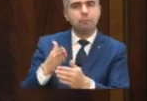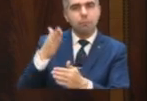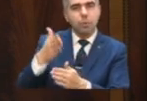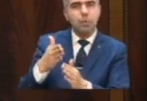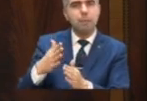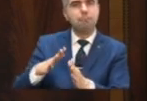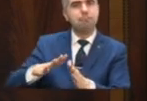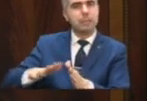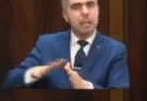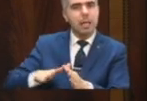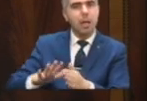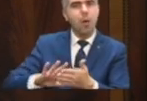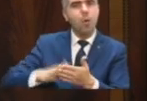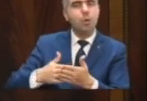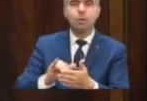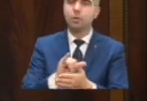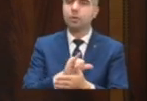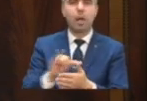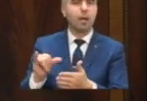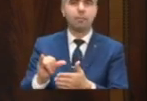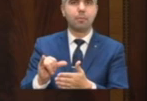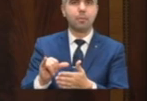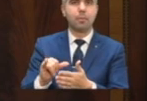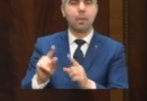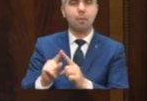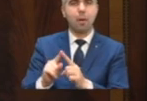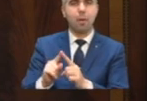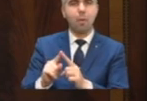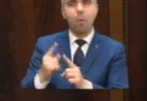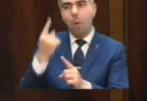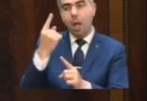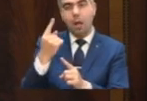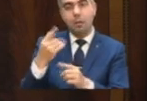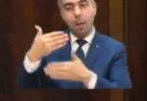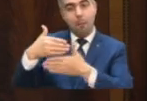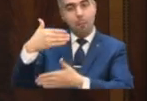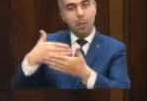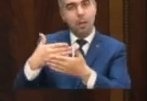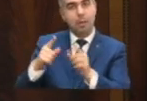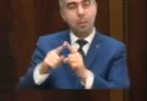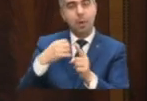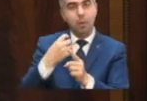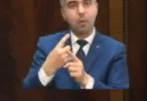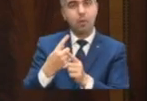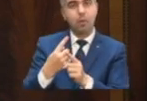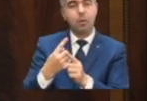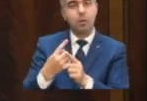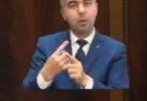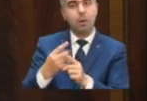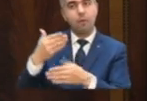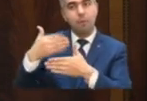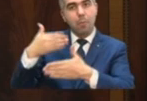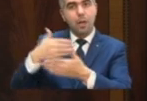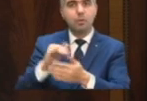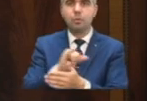بغينا نجيو ناكلوا حوت ما بغينا نسكنوا احنا وليداتنا والسيد باغي يدير زريبه البهيم وكنظن الى عرفتي انت اشنا هي زريبه كتحبسوه